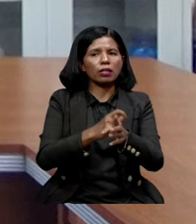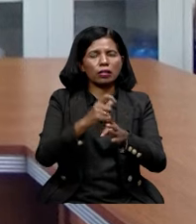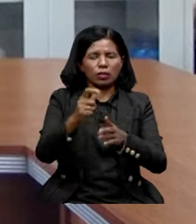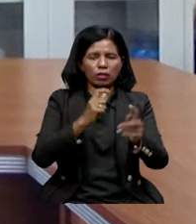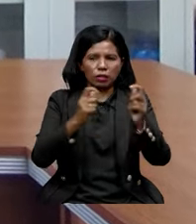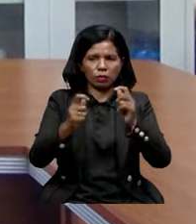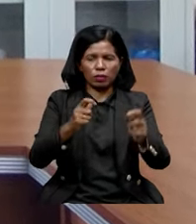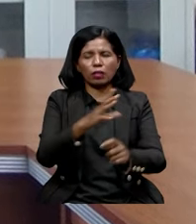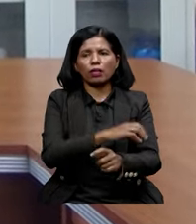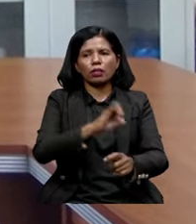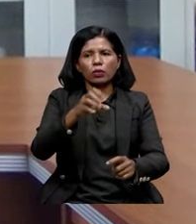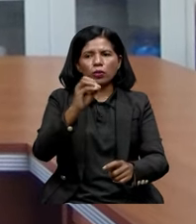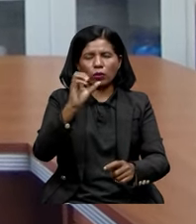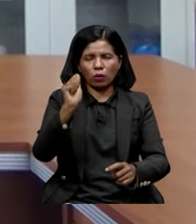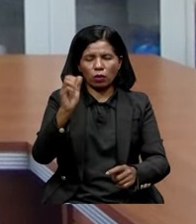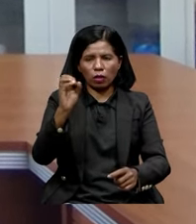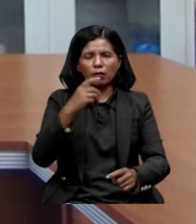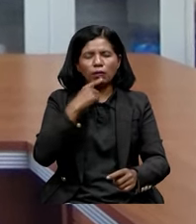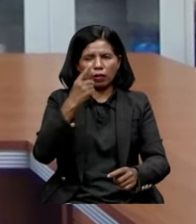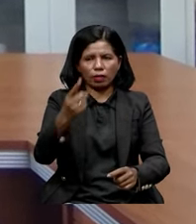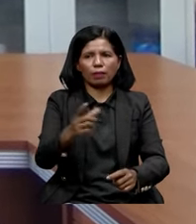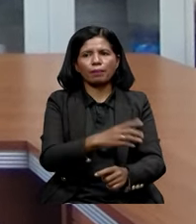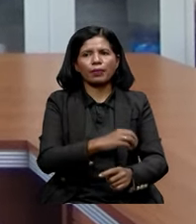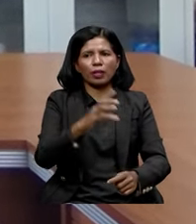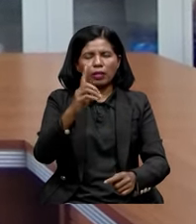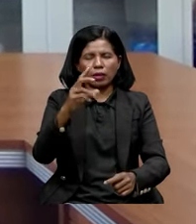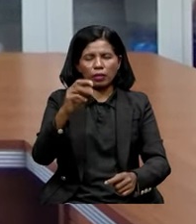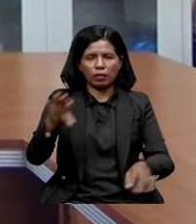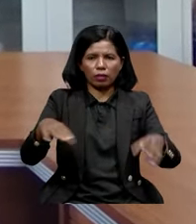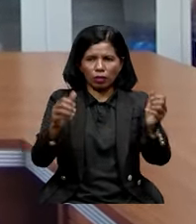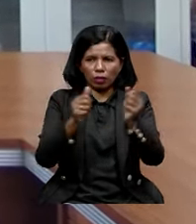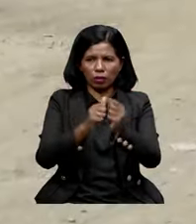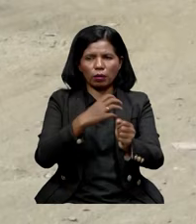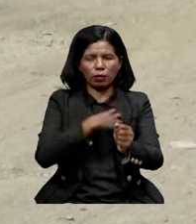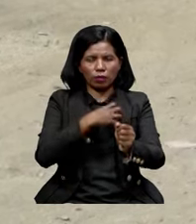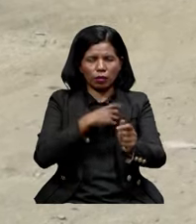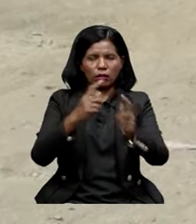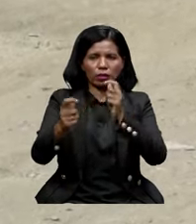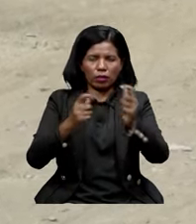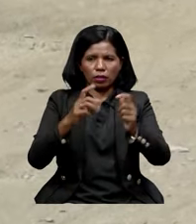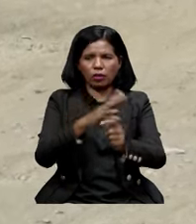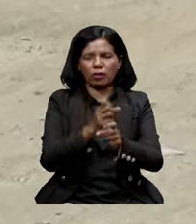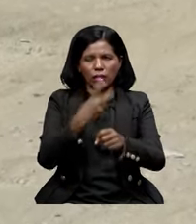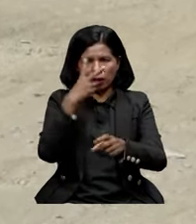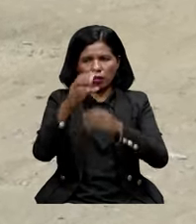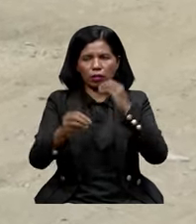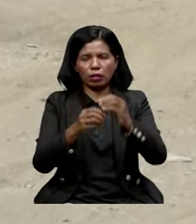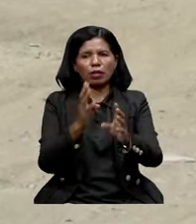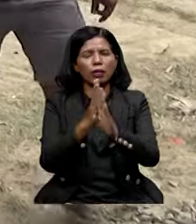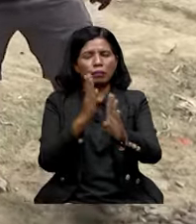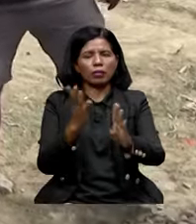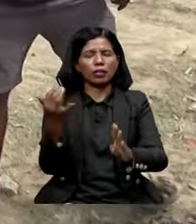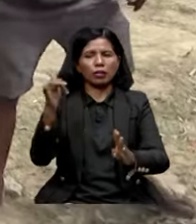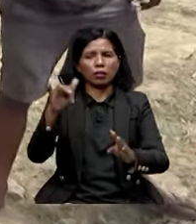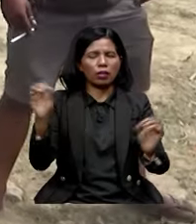transporte terrestre João Cabral Ximenes esclarece de NTT se serviço a mutu ko polisia trânsito ho di halo operasaun ba bis sirane be